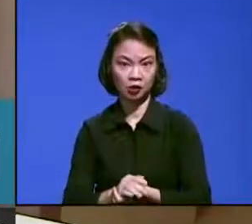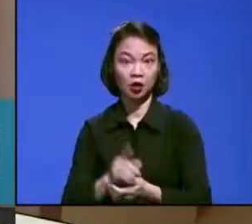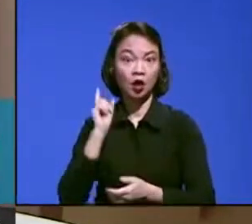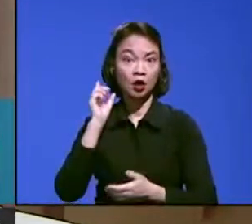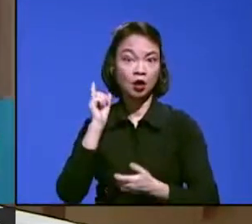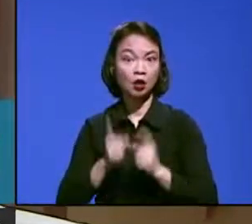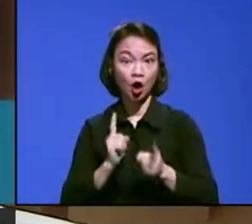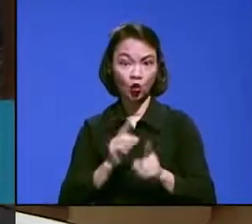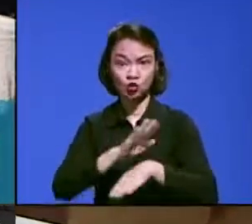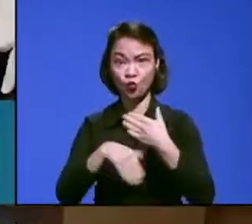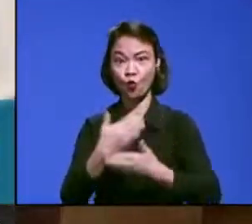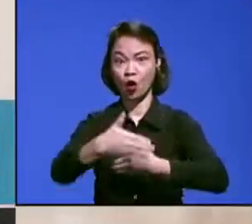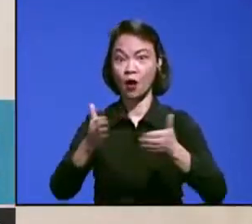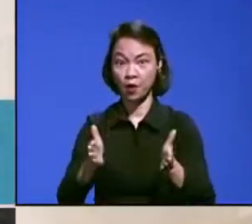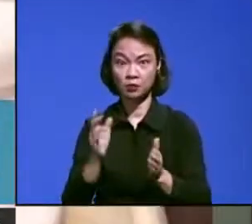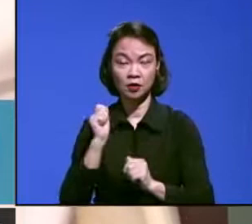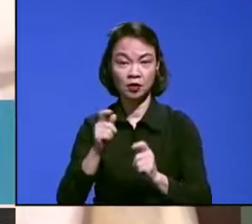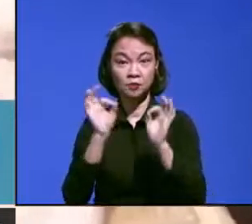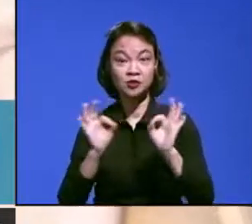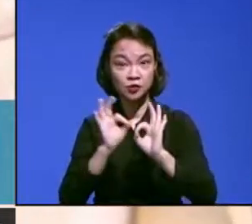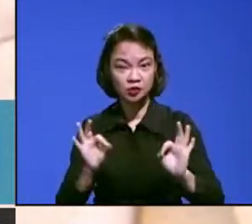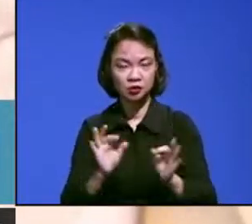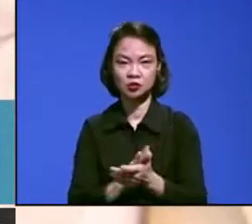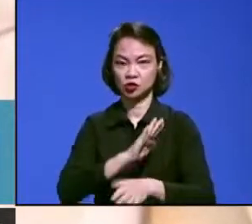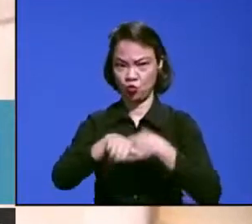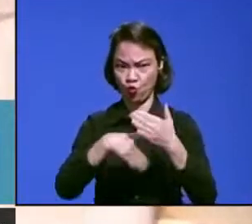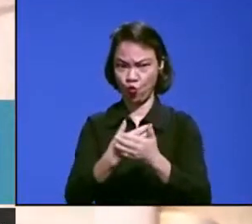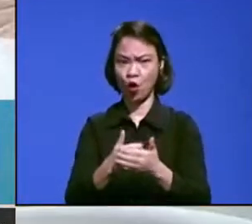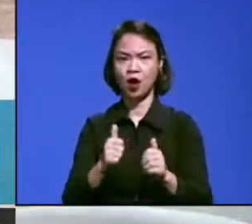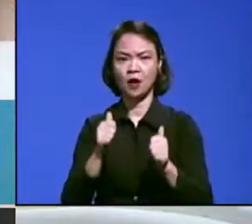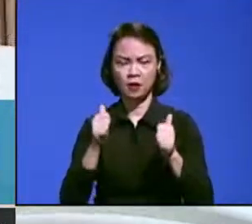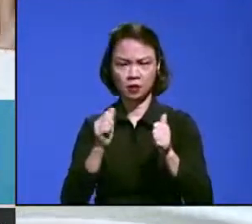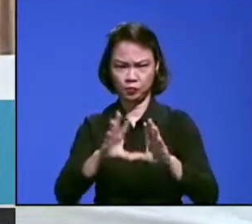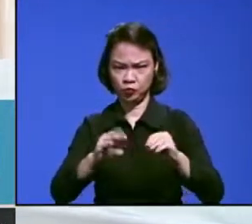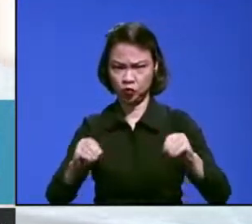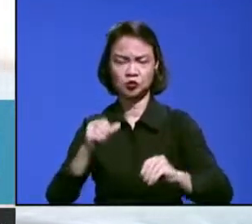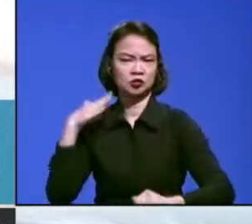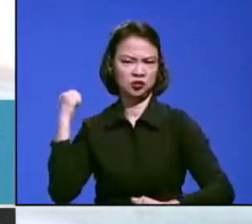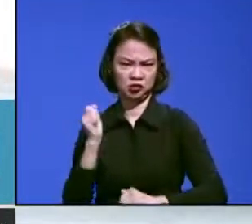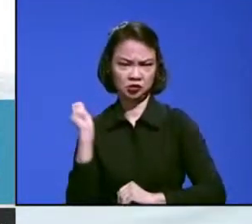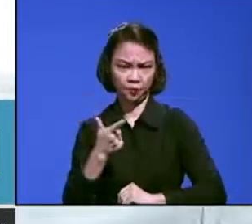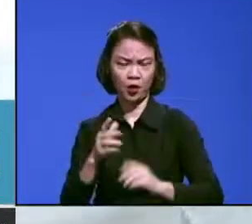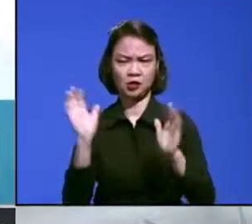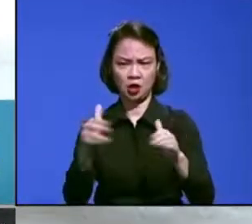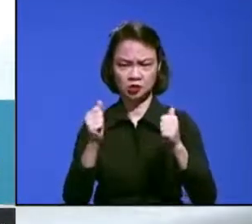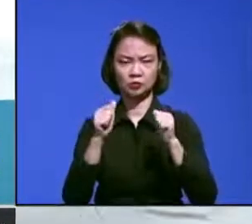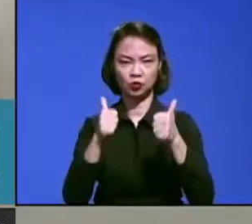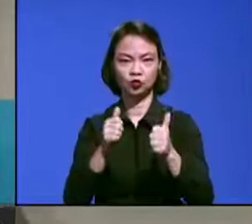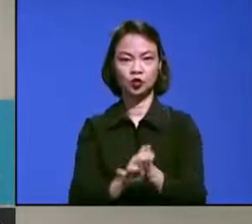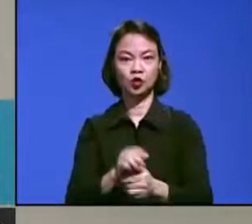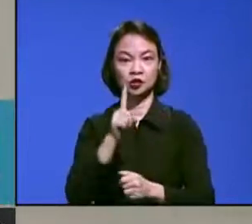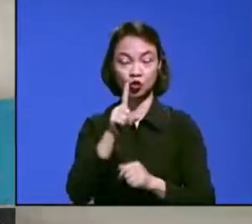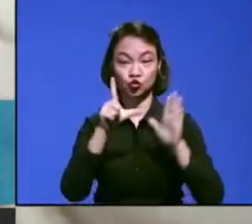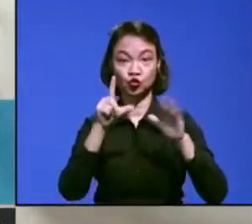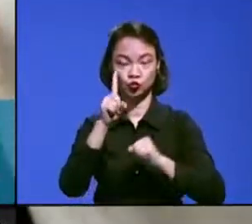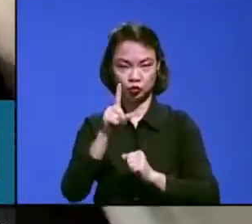dibersihkan? Makanya, semua pekerjaan harus dilakukan dengan efisien. Saat ini, dari total 271